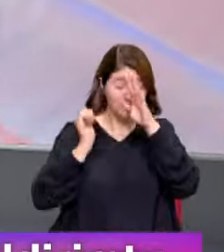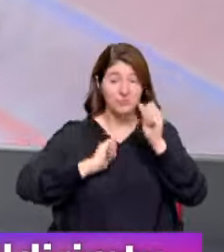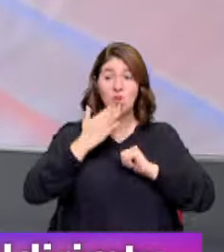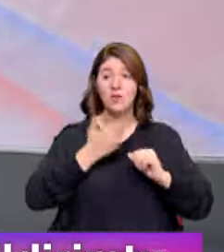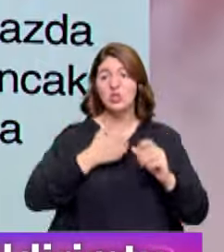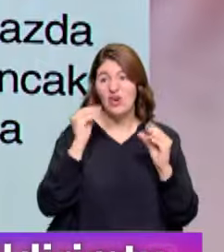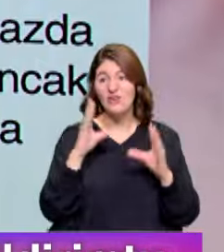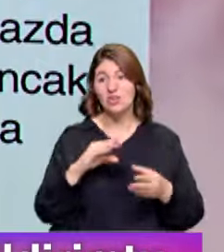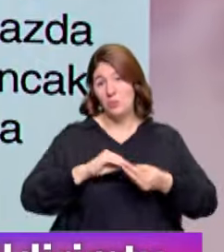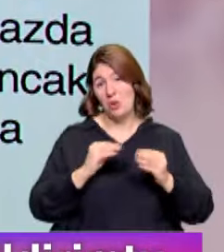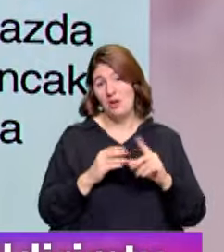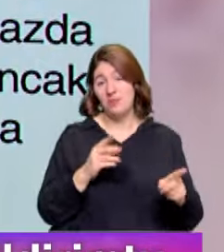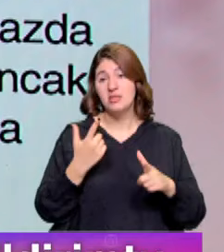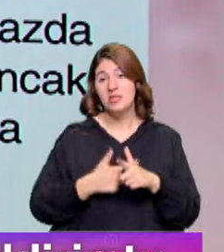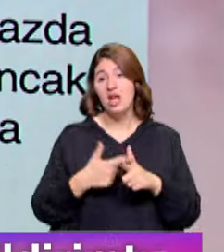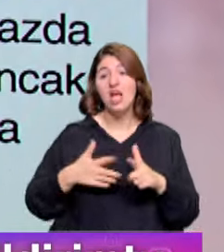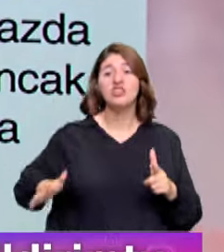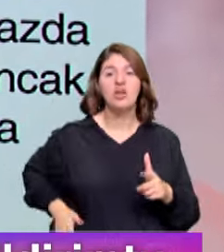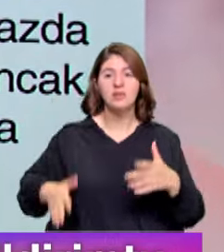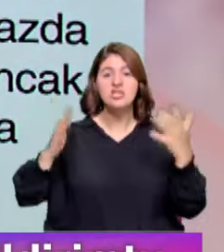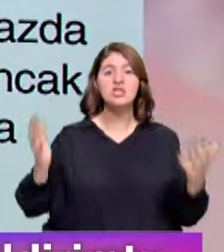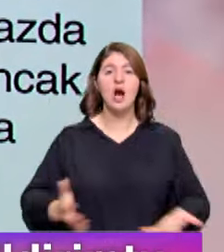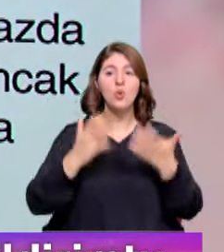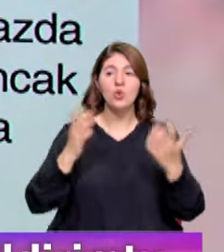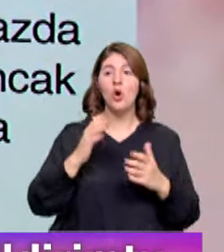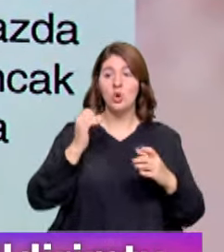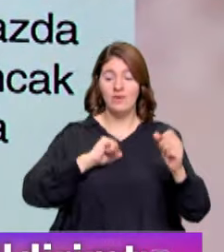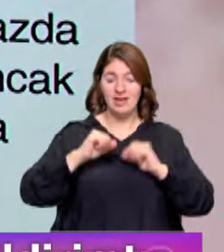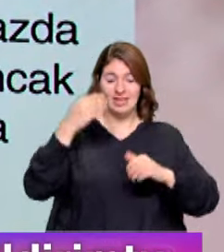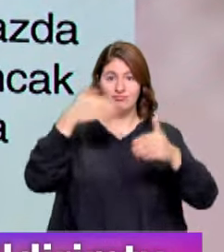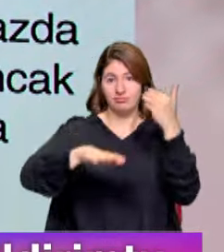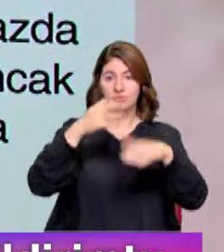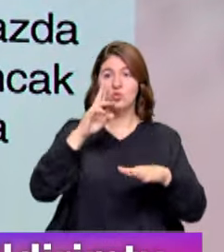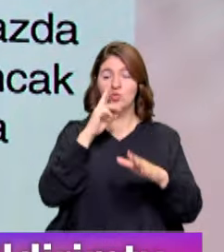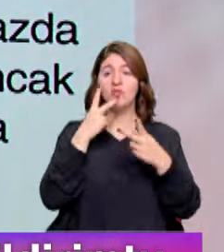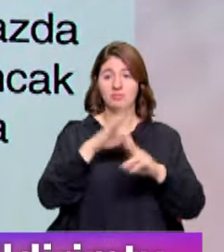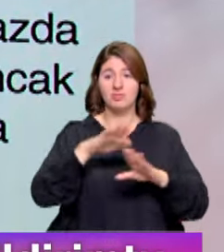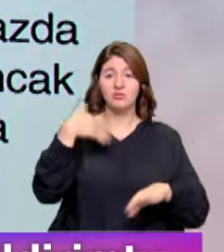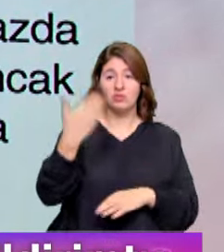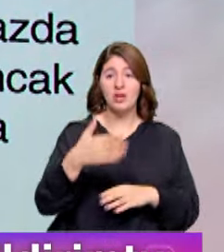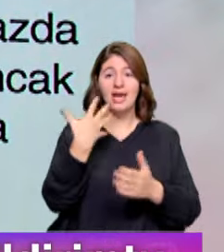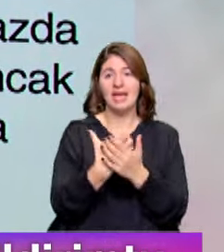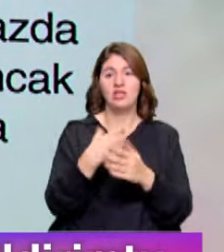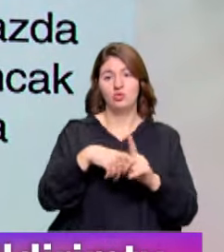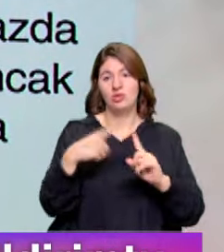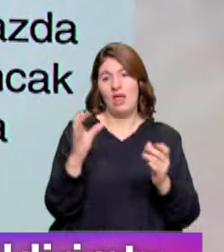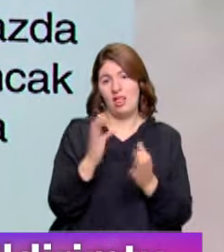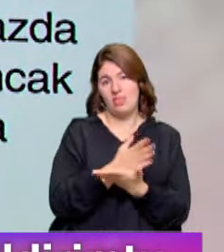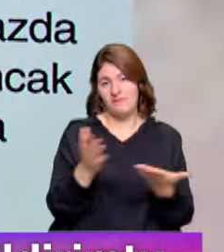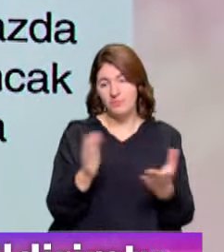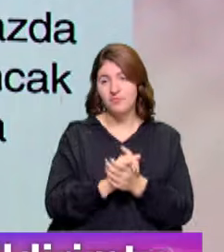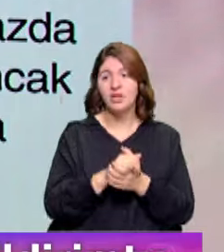çok sıkıntılı. Kiralar cep yakıyor. Üniversite yerleştirme sonuçlarının açıklanmasının ardından kayıt süreci devam